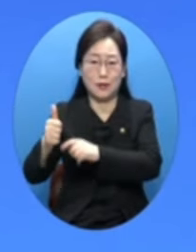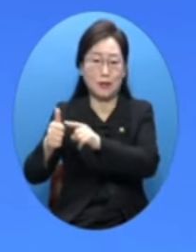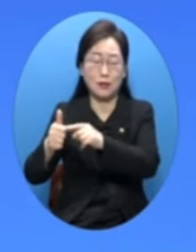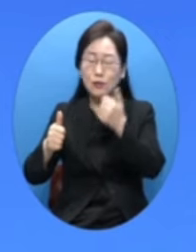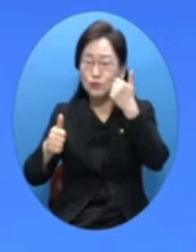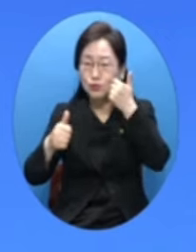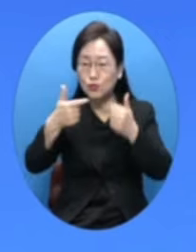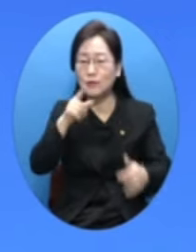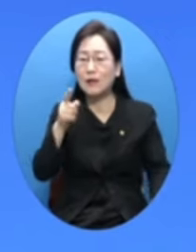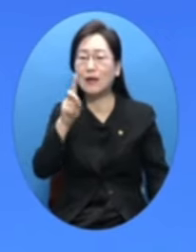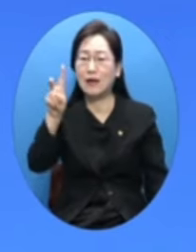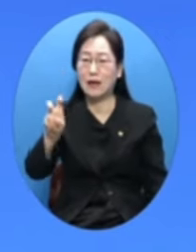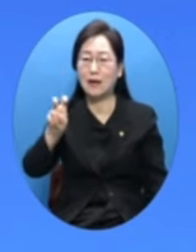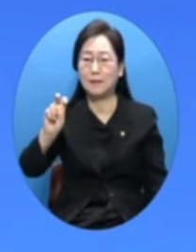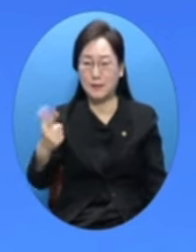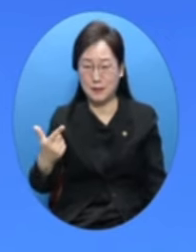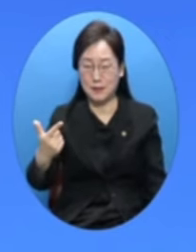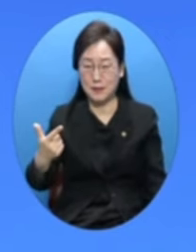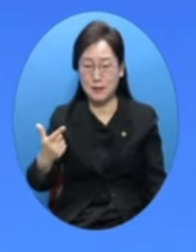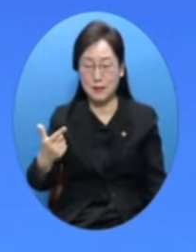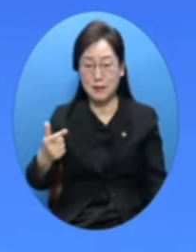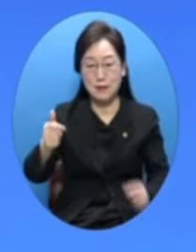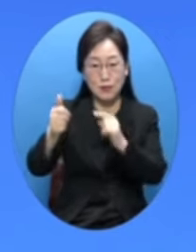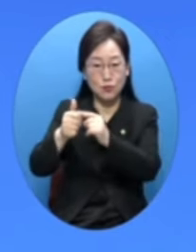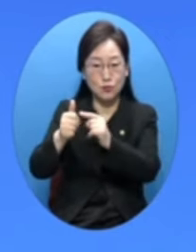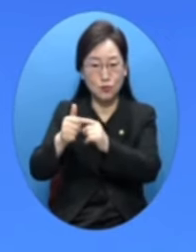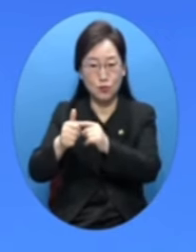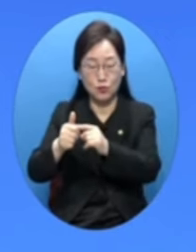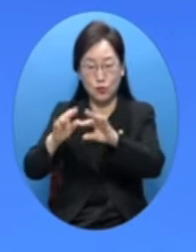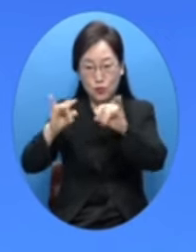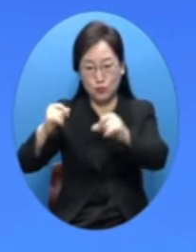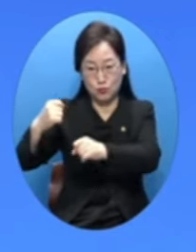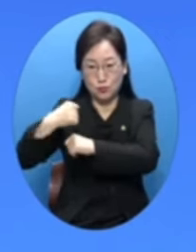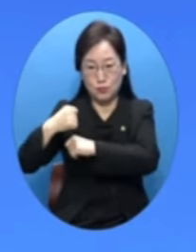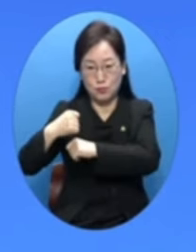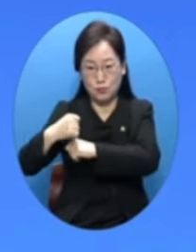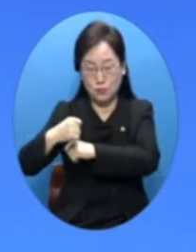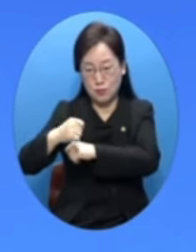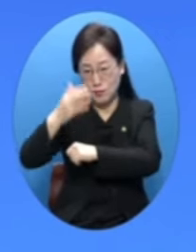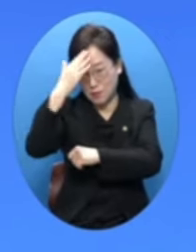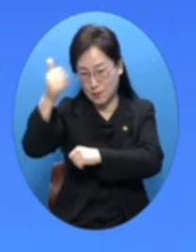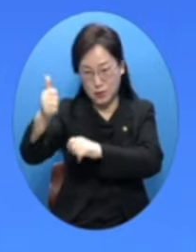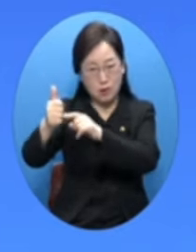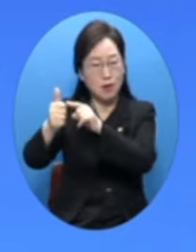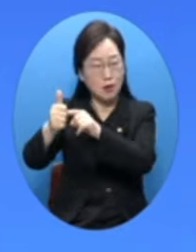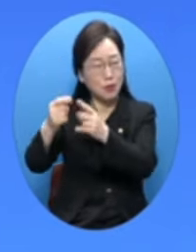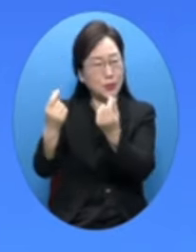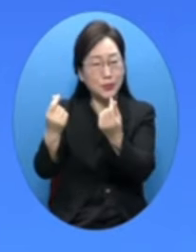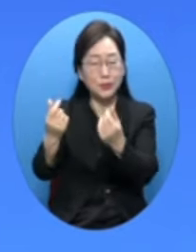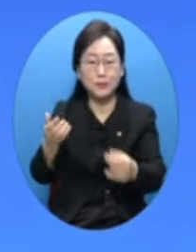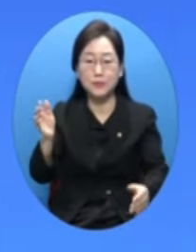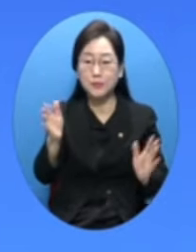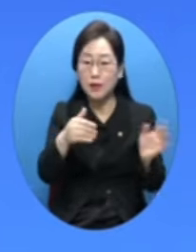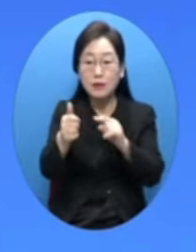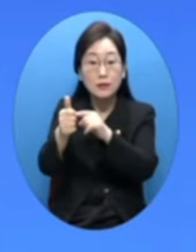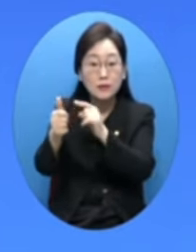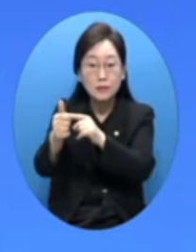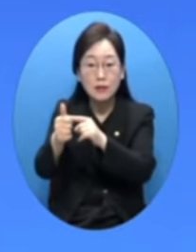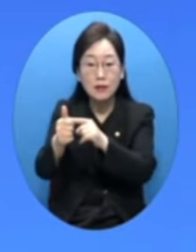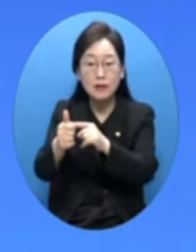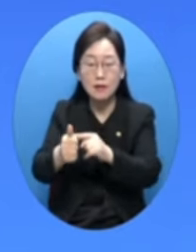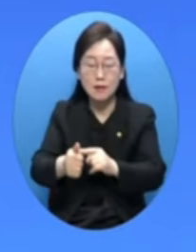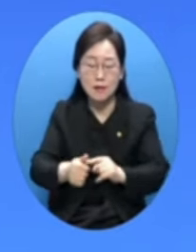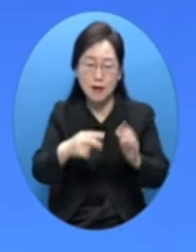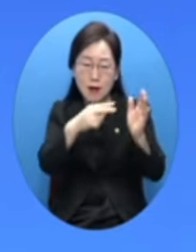요즘으로 말하면 육군 참모총장쯤 되는 그런 위치에 있는 그 나라의 영웅입니다. 아람을